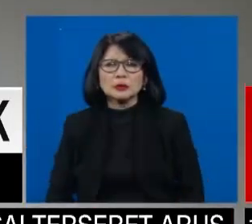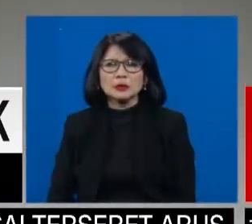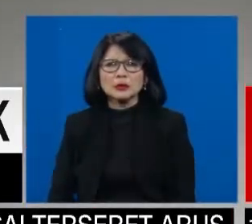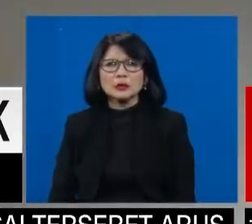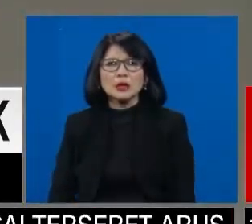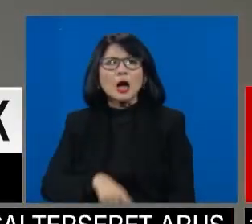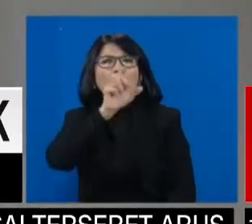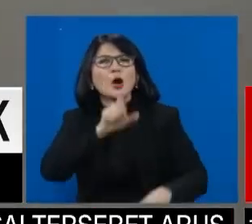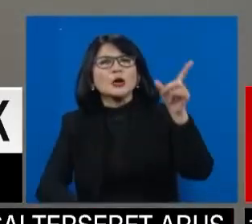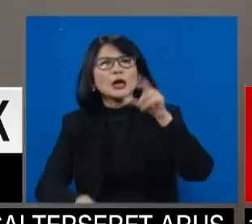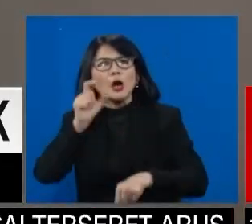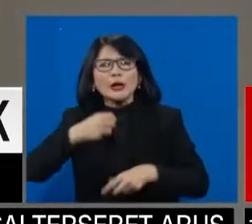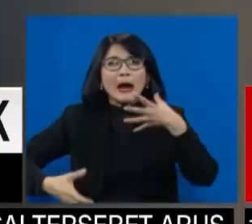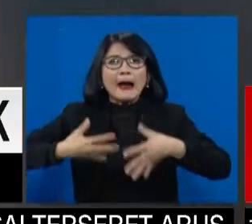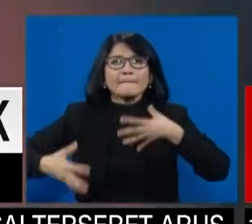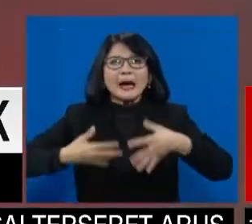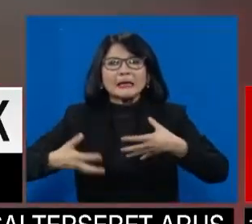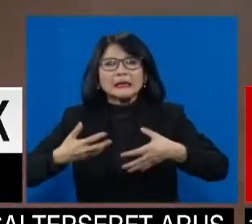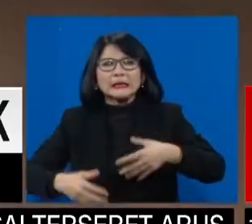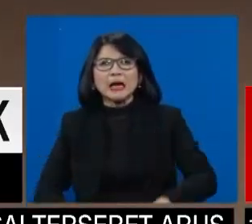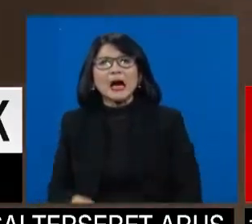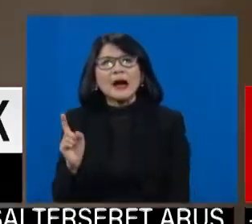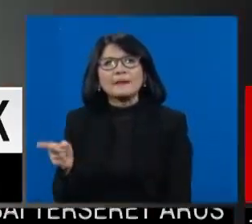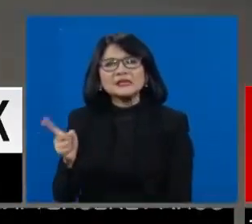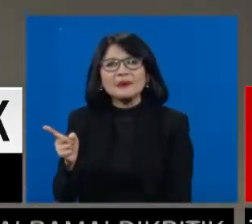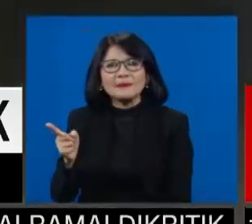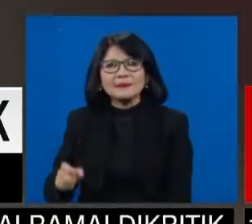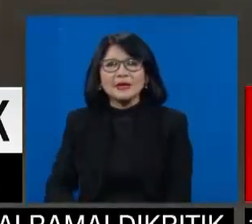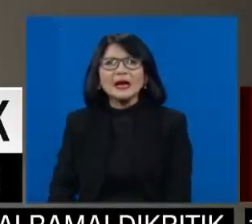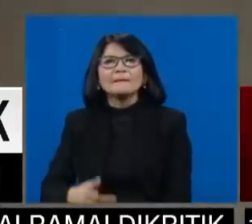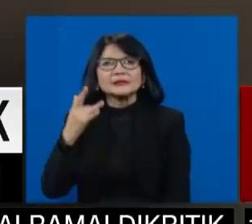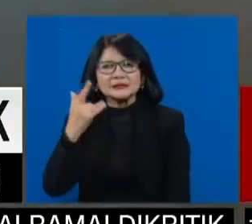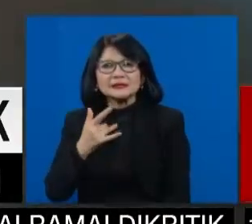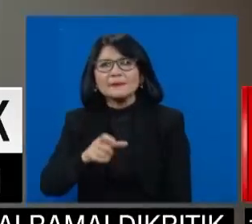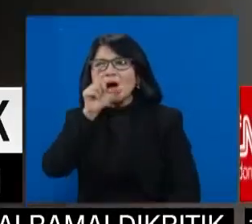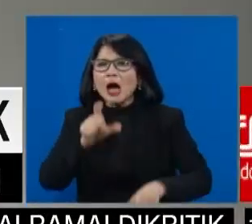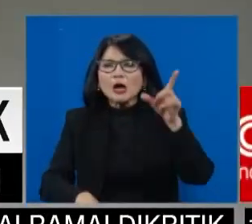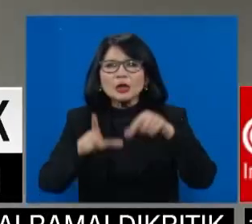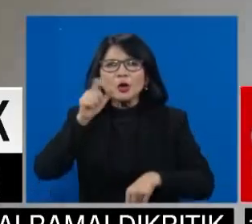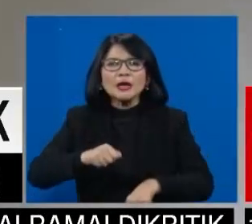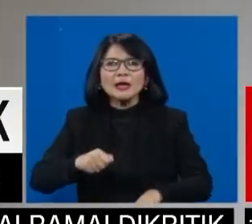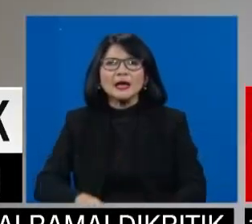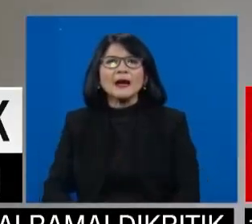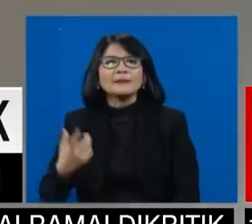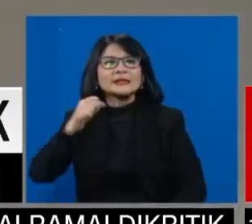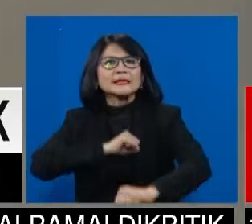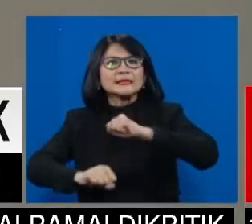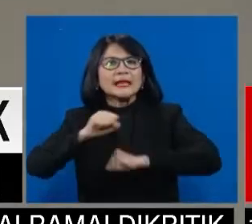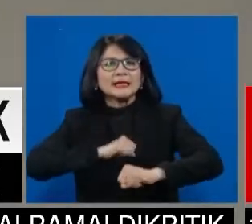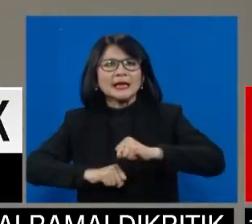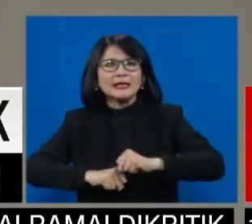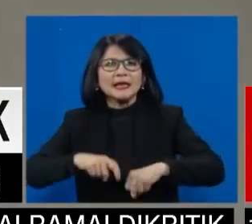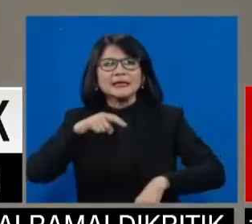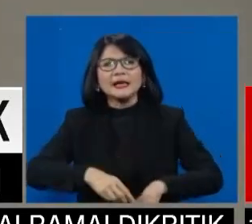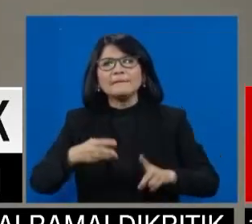Sejumlah warga sempat terlihat panik di dalam video amatir karena saat kejadian masih ada sejumlah warga yang sedang melakukan kegiatan di